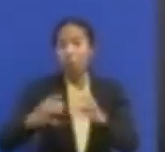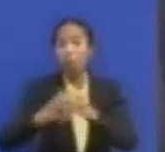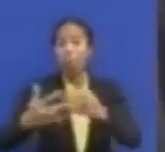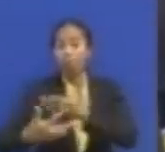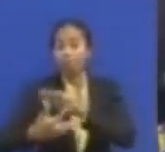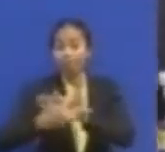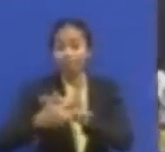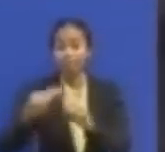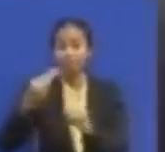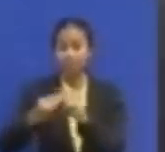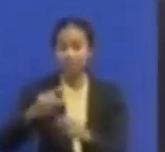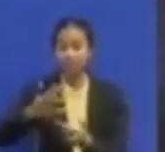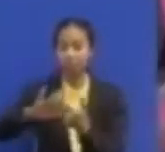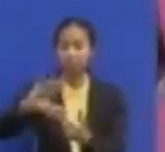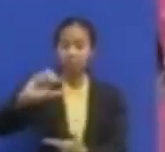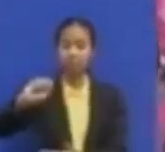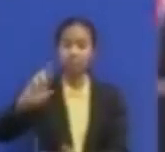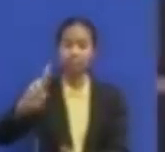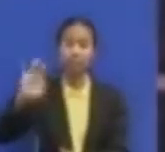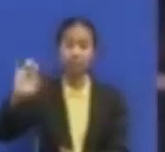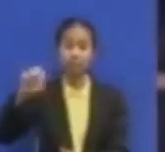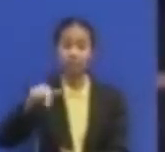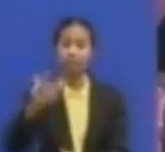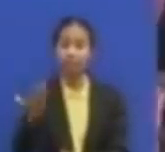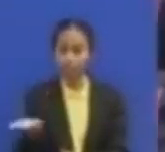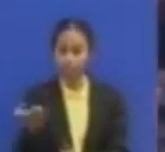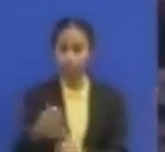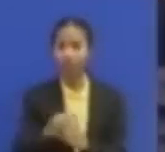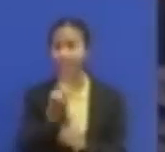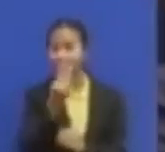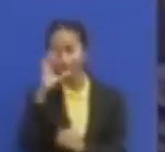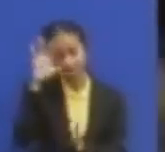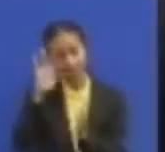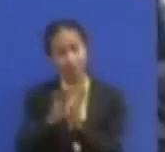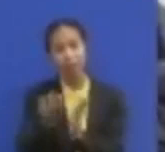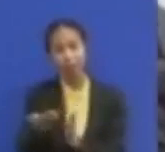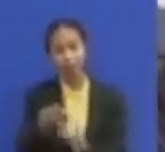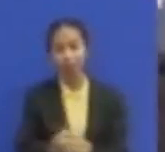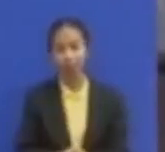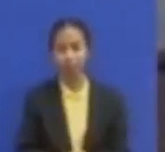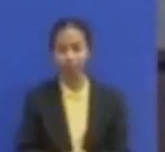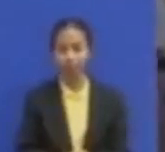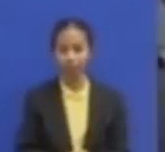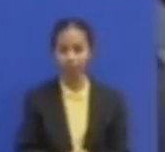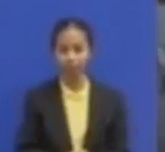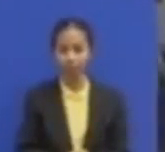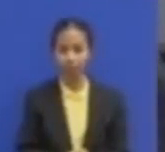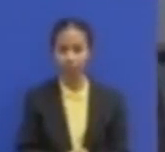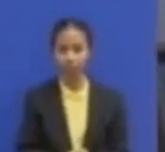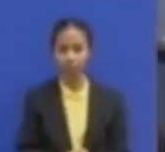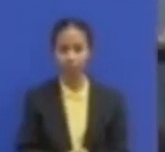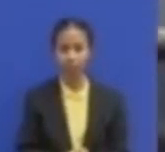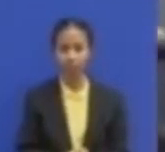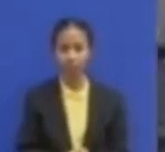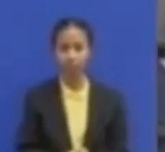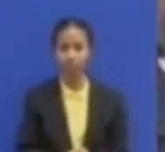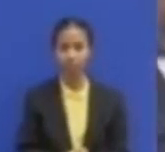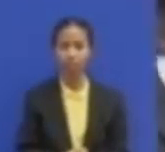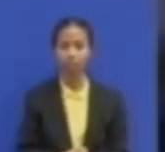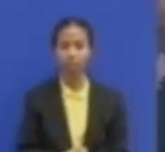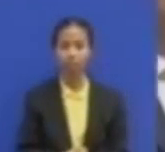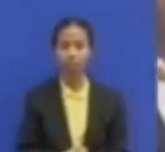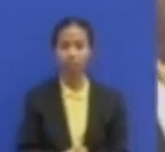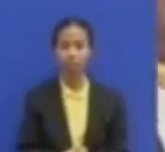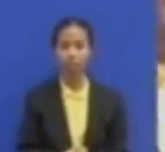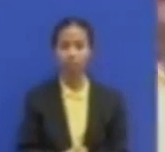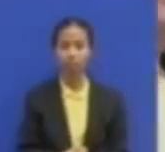ค ุ ณจิรายุห่วงทรัพย ์ จากพ รรค เพื่อไทย นั่งติดกันเลยนะครับ นั่งติดกันนะคะ นั่งติดกันนะครับ กรณีวันนี้